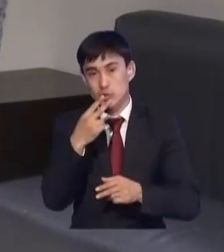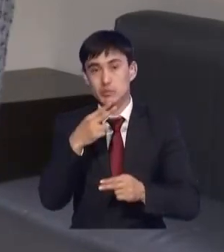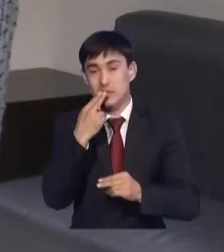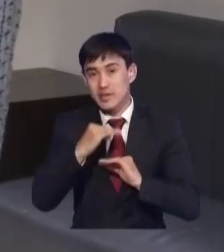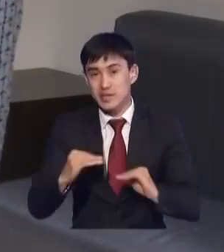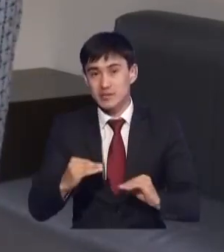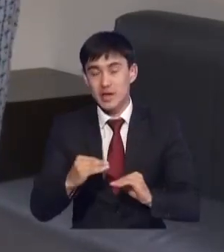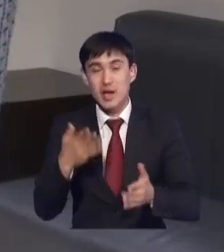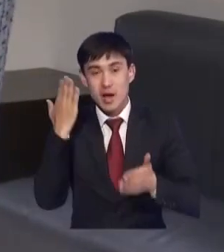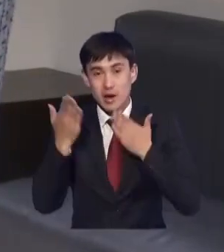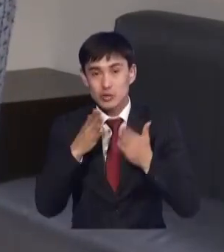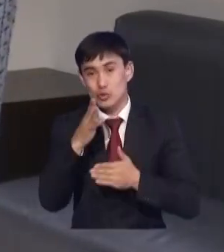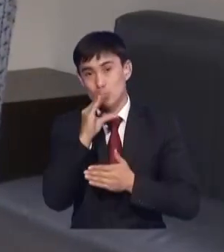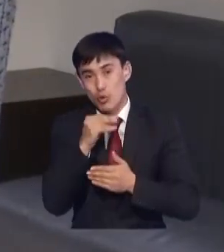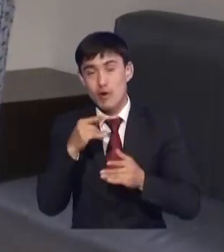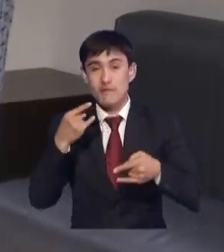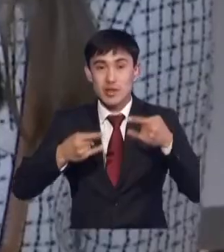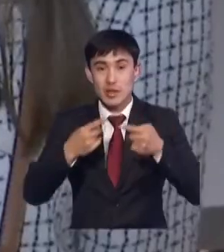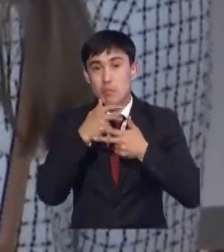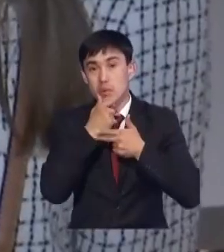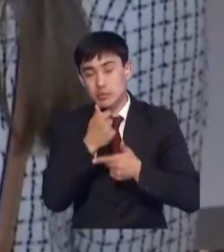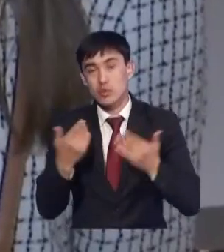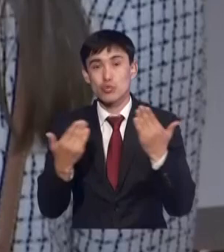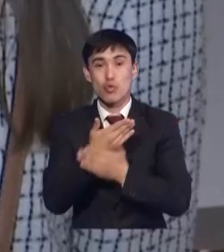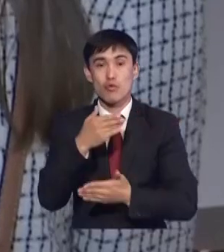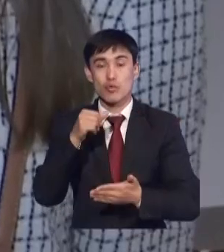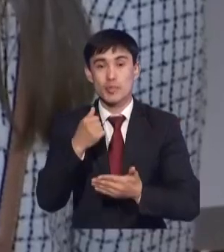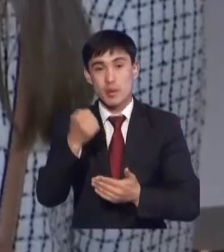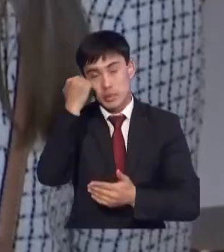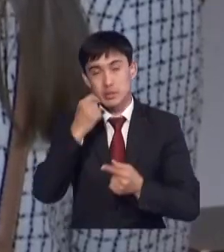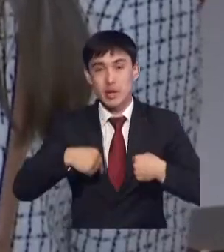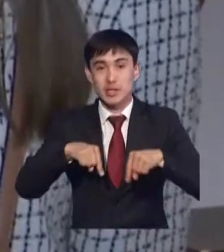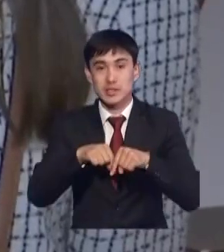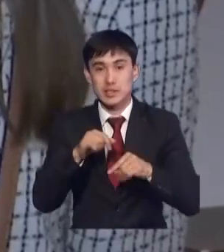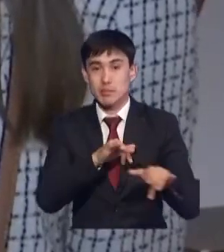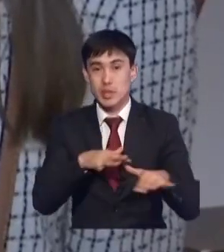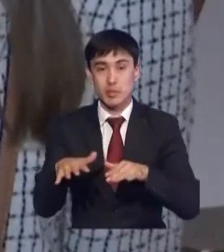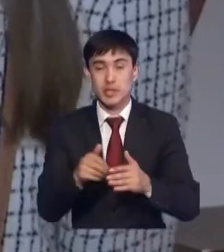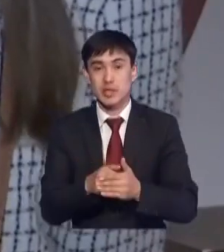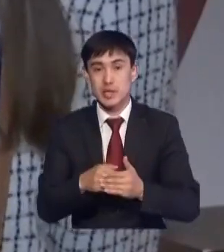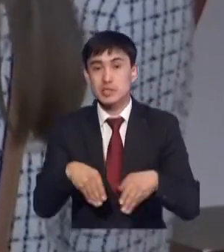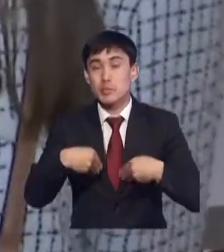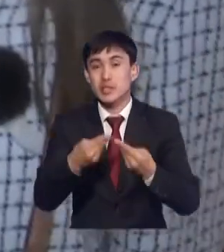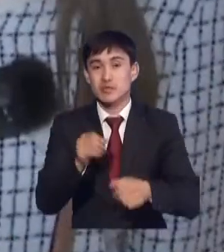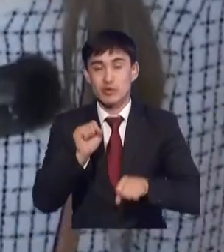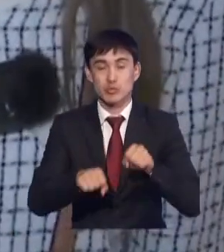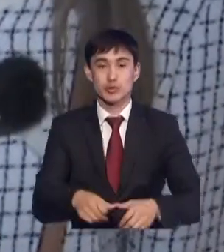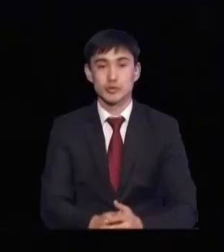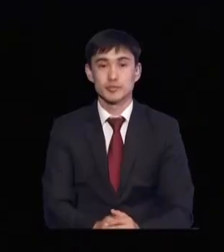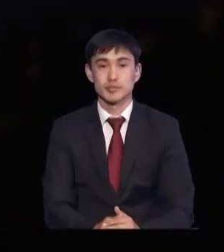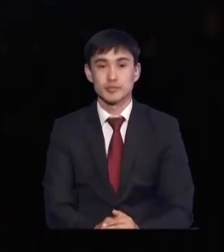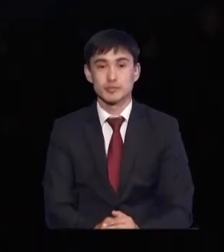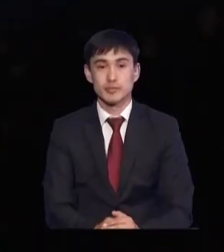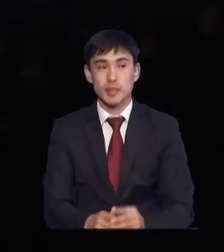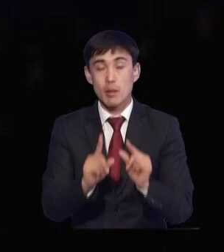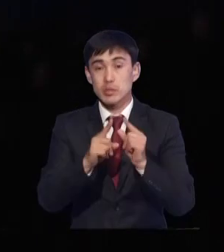самого детства и рад что смог в кинотеатре посмотреть новую часть Спасибо организаторам мероприятия за предоставленную возможность